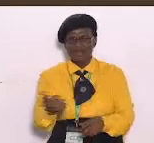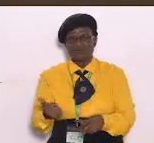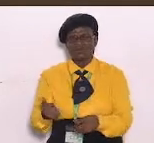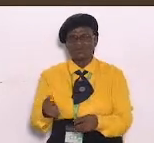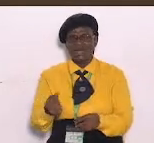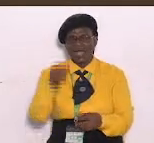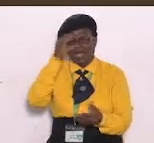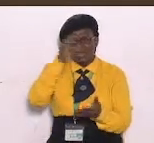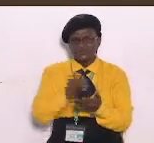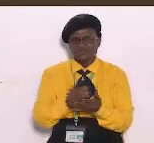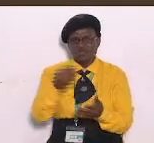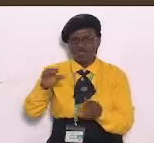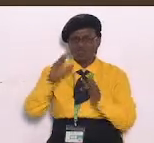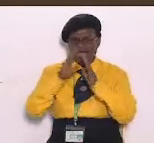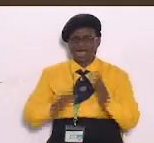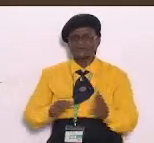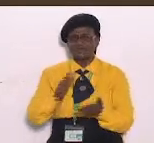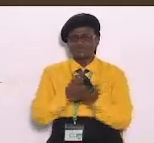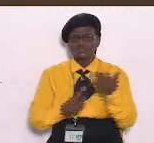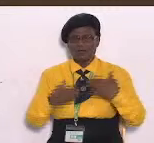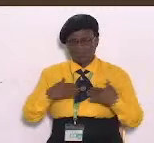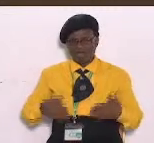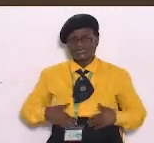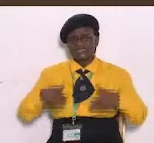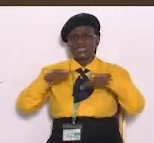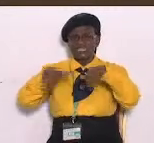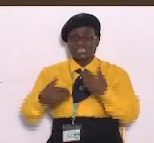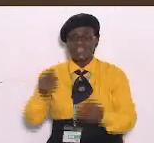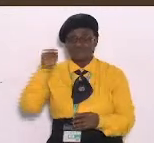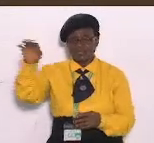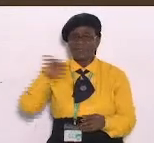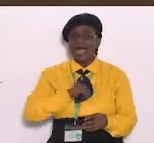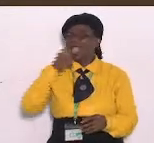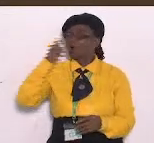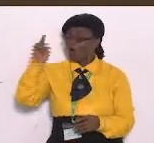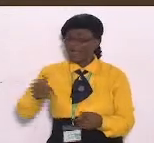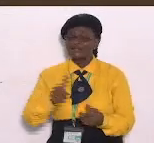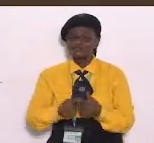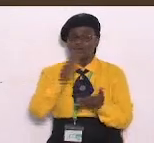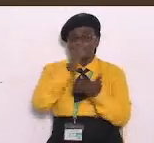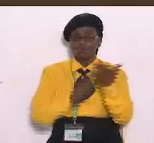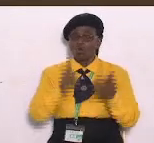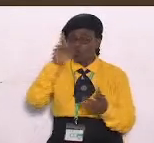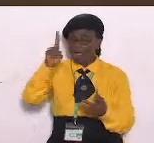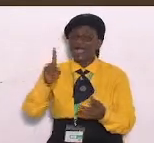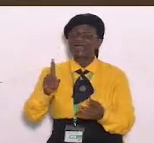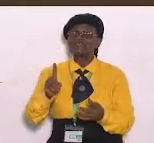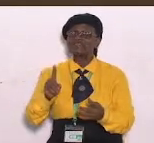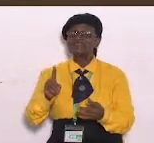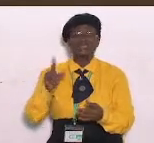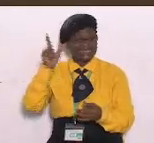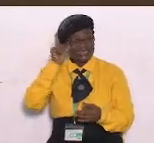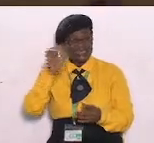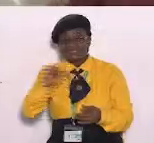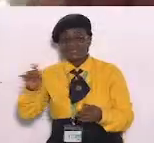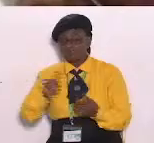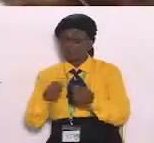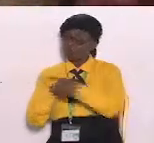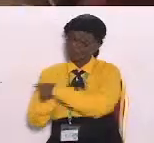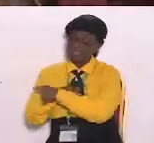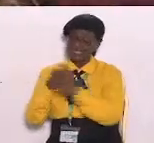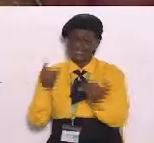envoyé la photo de C bagage sur la rue et la photo de la maison que quelqu'un